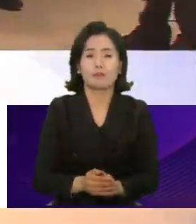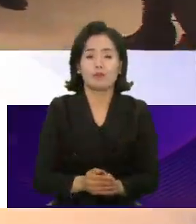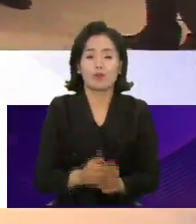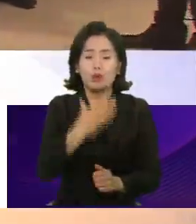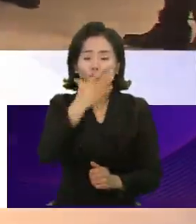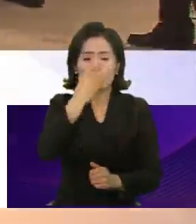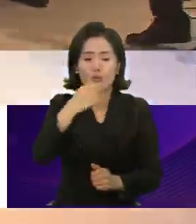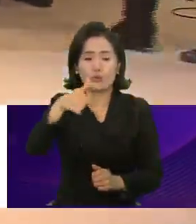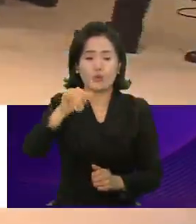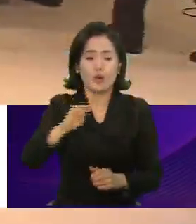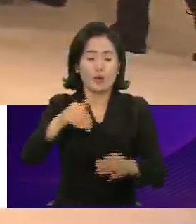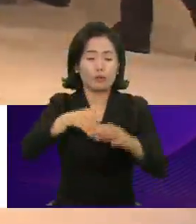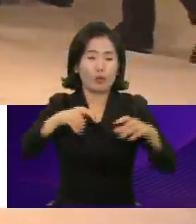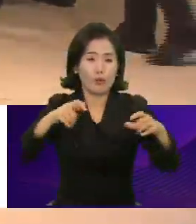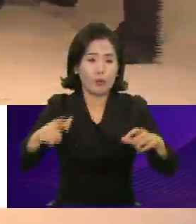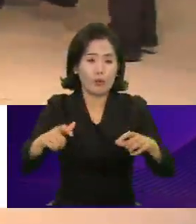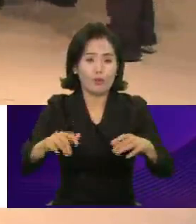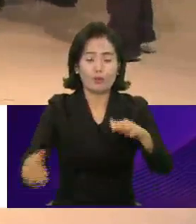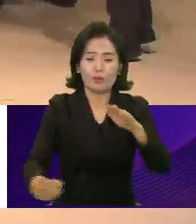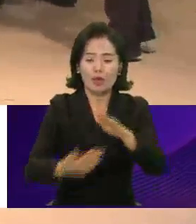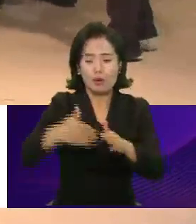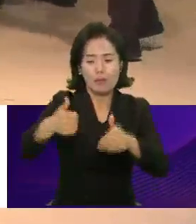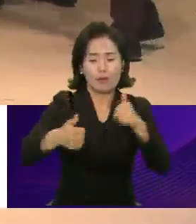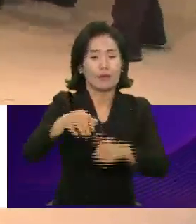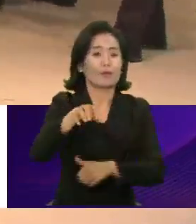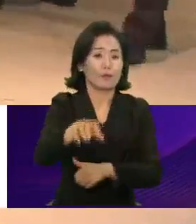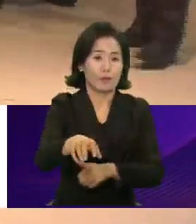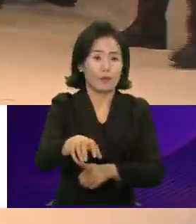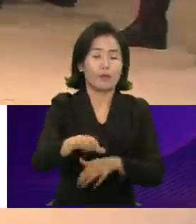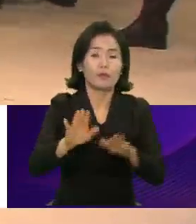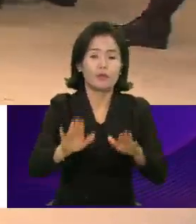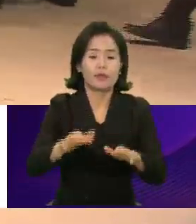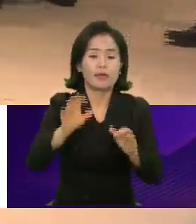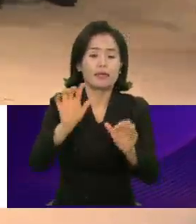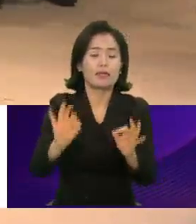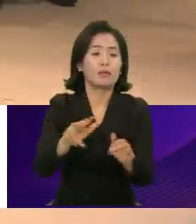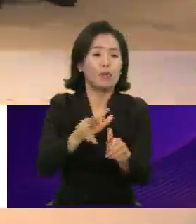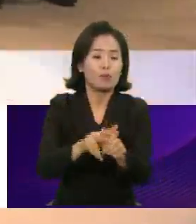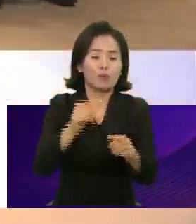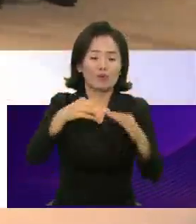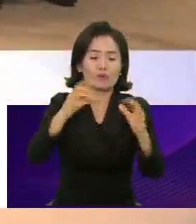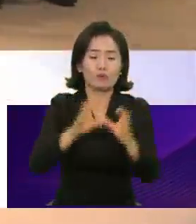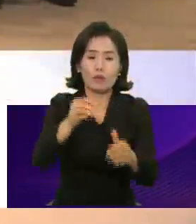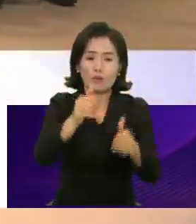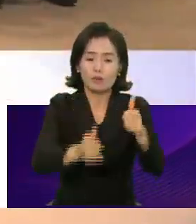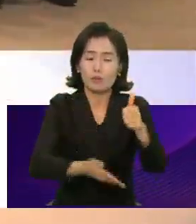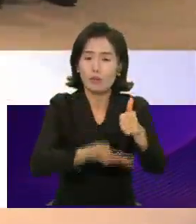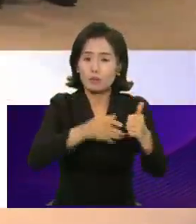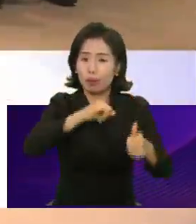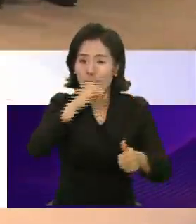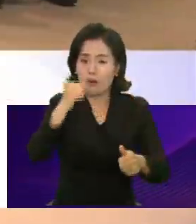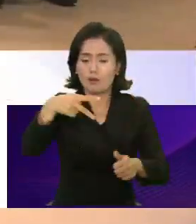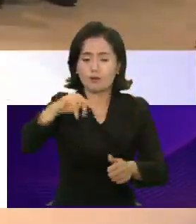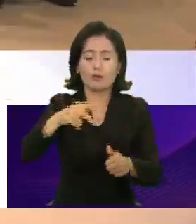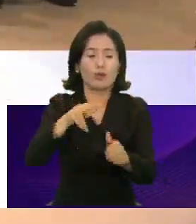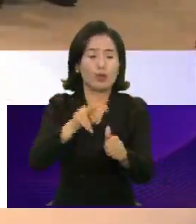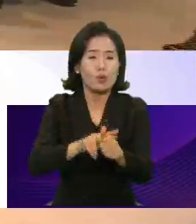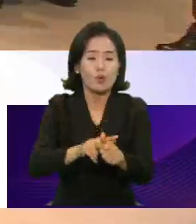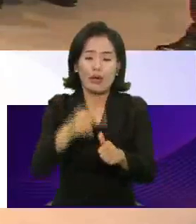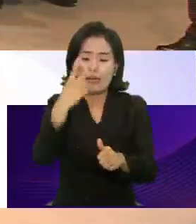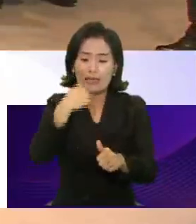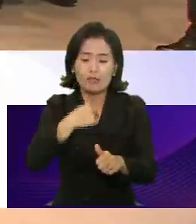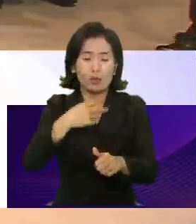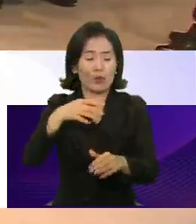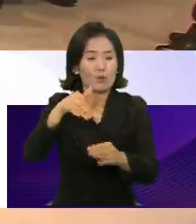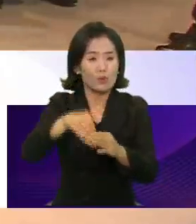순천갑 선거구는 전남 동부권의 최대 격전지였습니다. 특히 김 후보는 지난 민주당 경선에서 승리했던 손은모 후보가